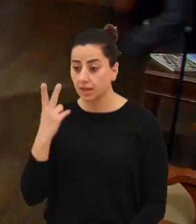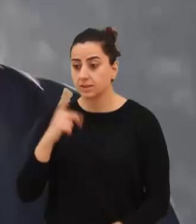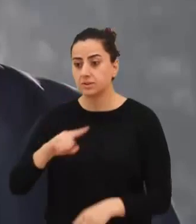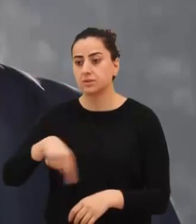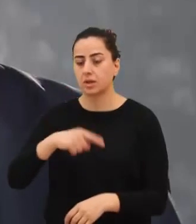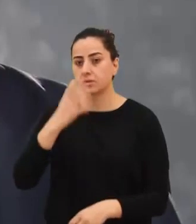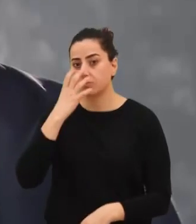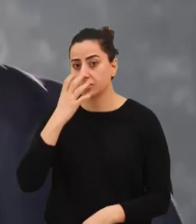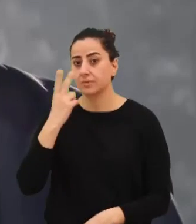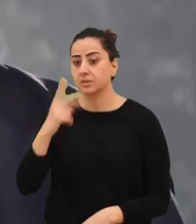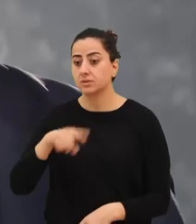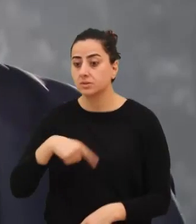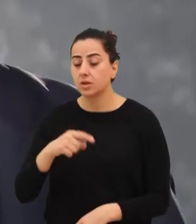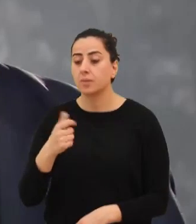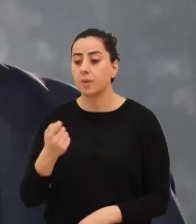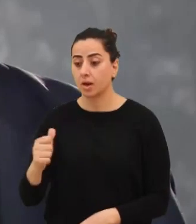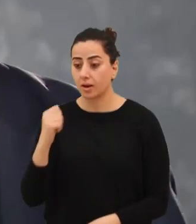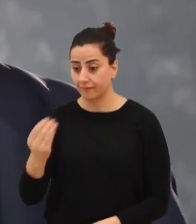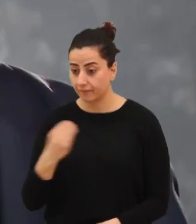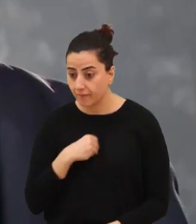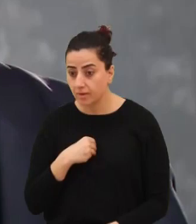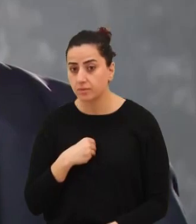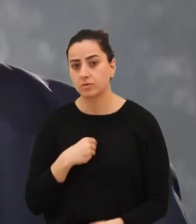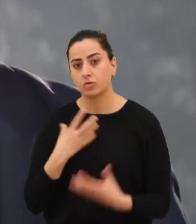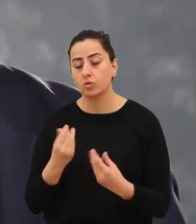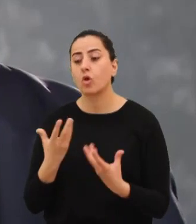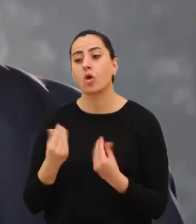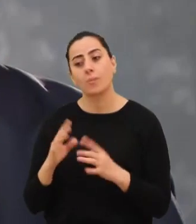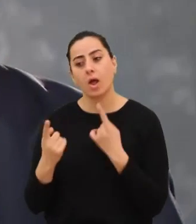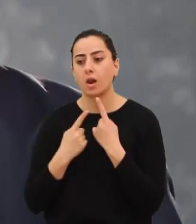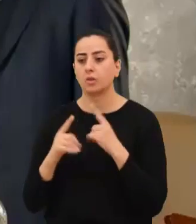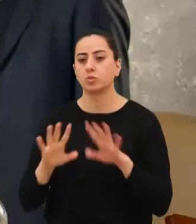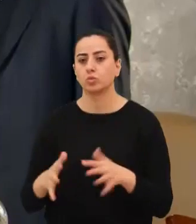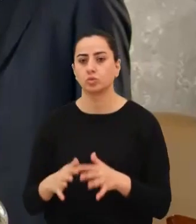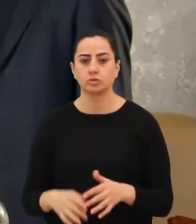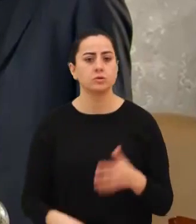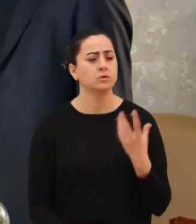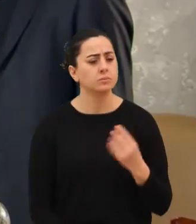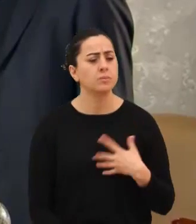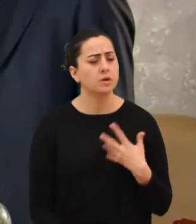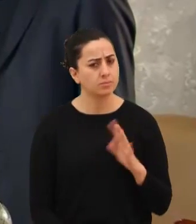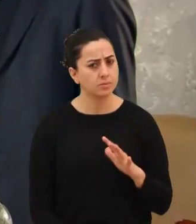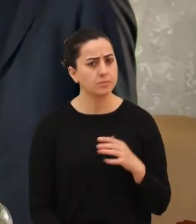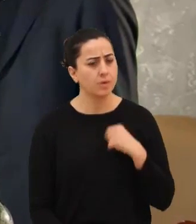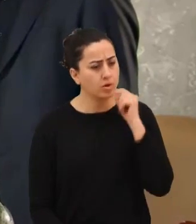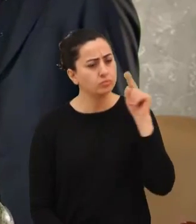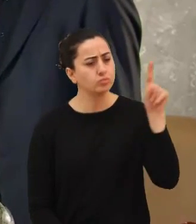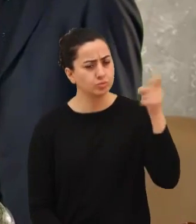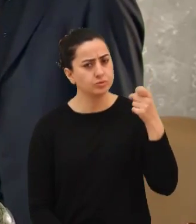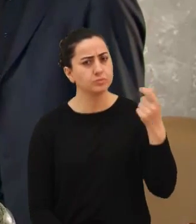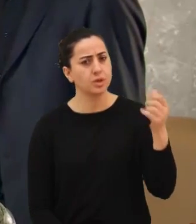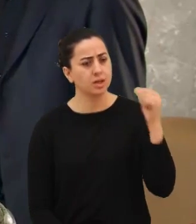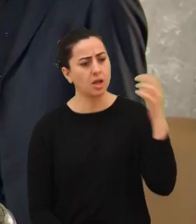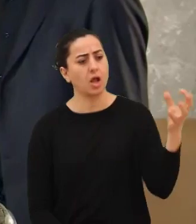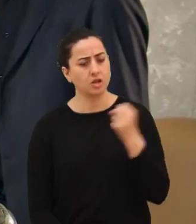veriyorum. 2 saat içinde parayı verdiniz, verdiniz. Yoksa anlaşma bozulur. Merak etme. O herifi de, parayı